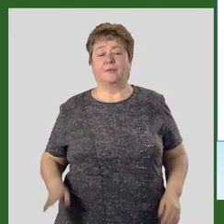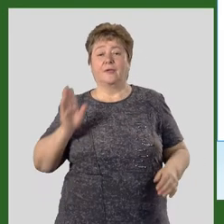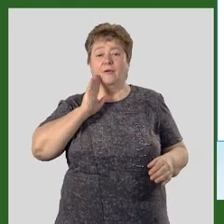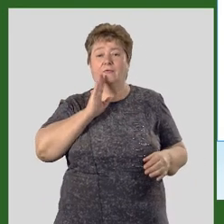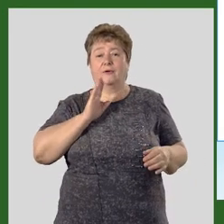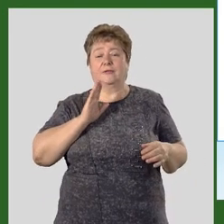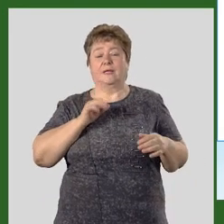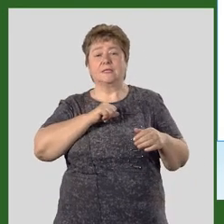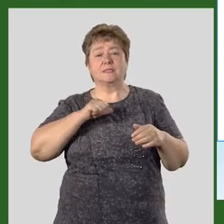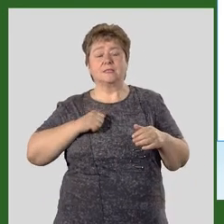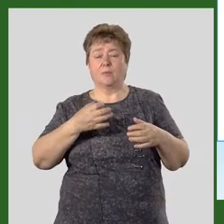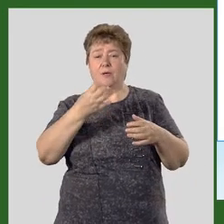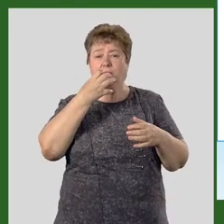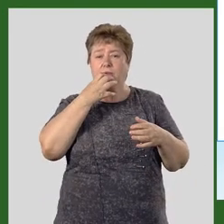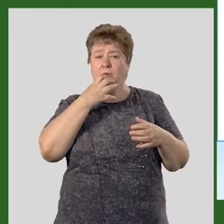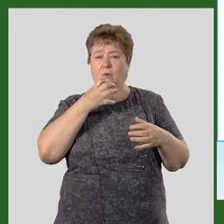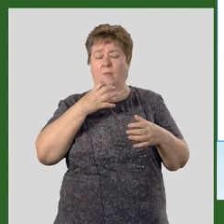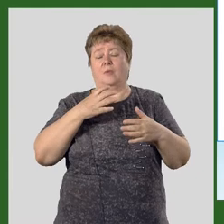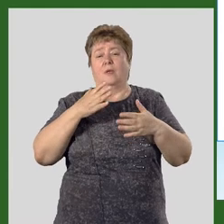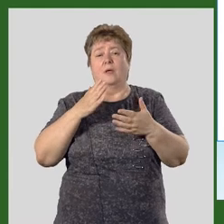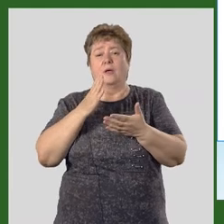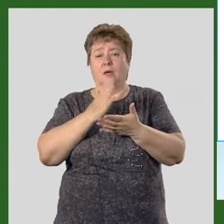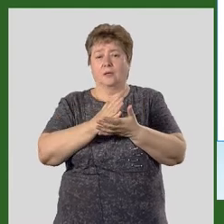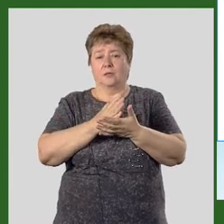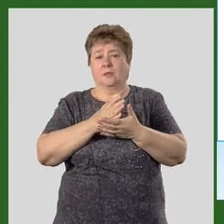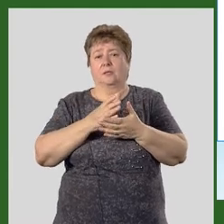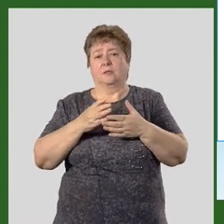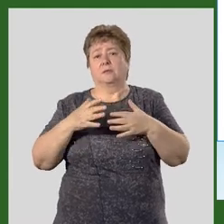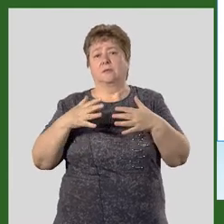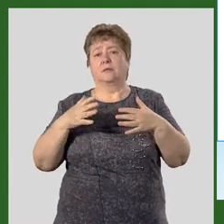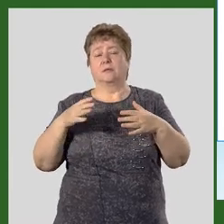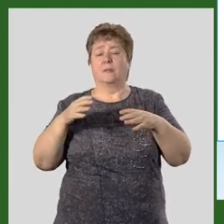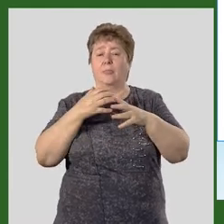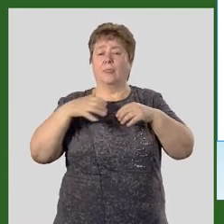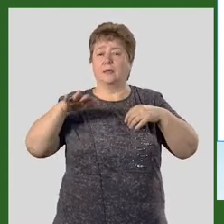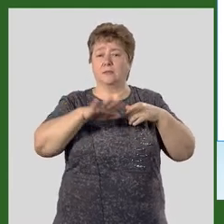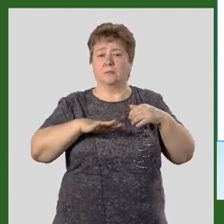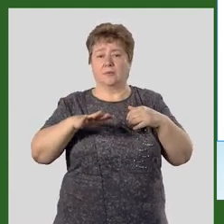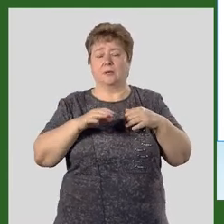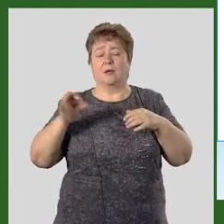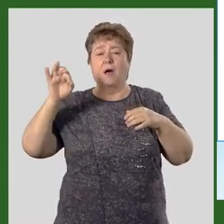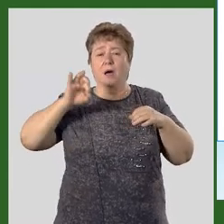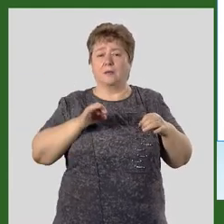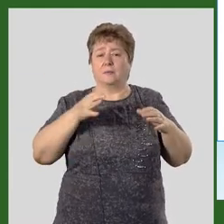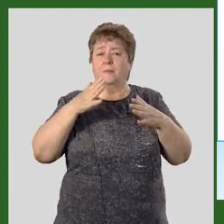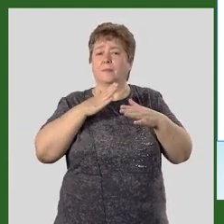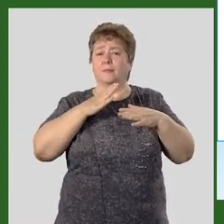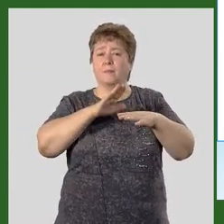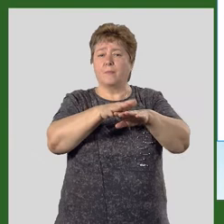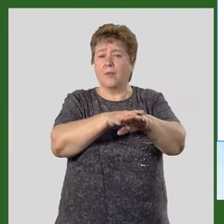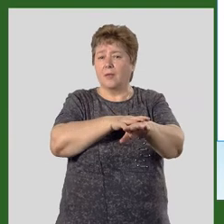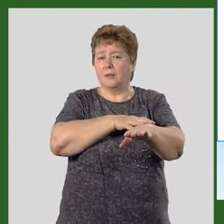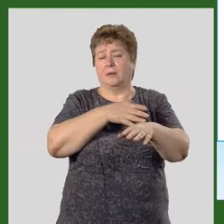Вода – самое теплоемкое тело на Земле, поэтому океан медленно